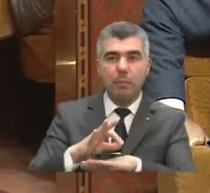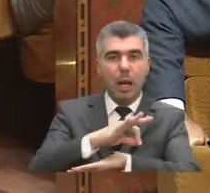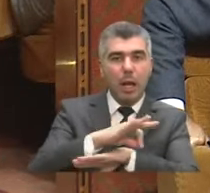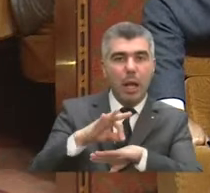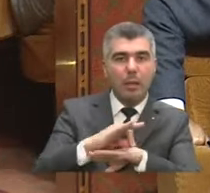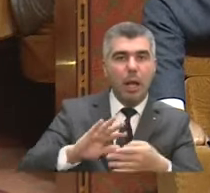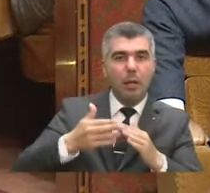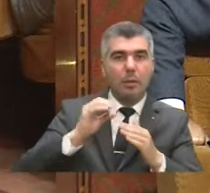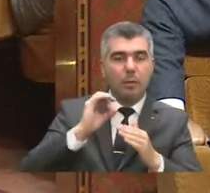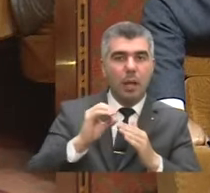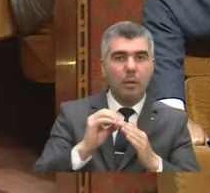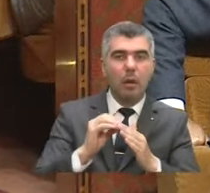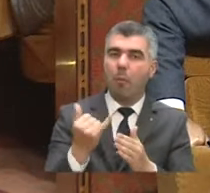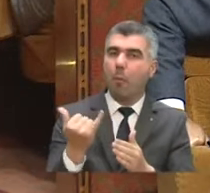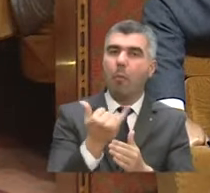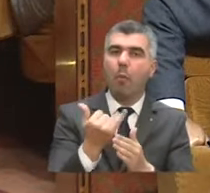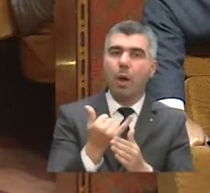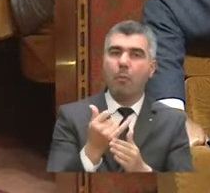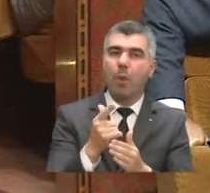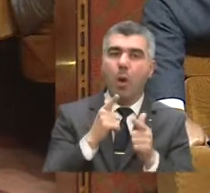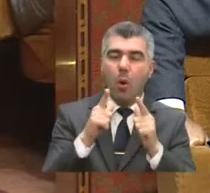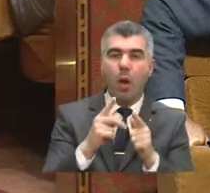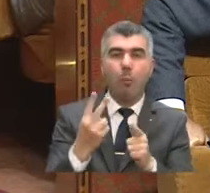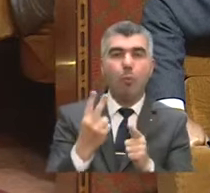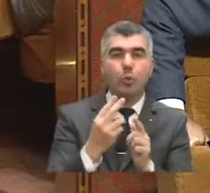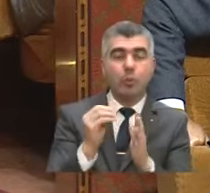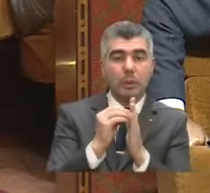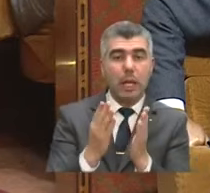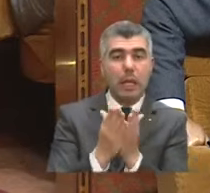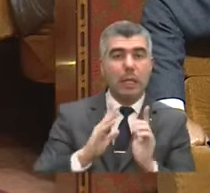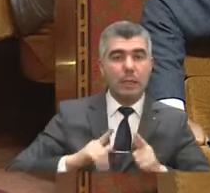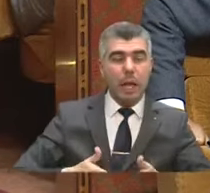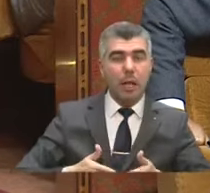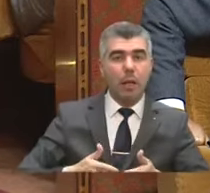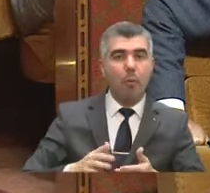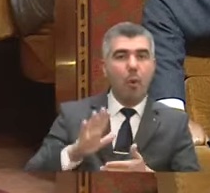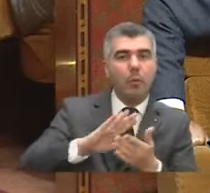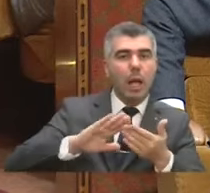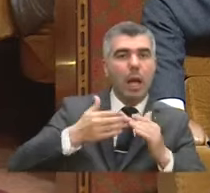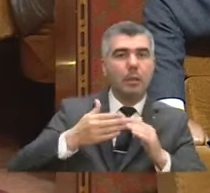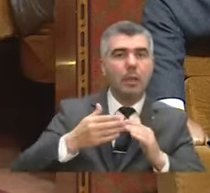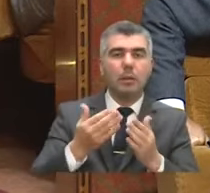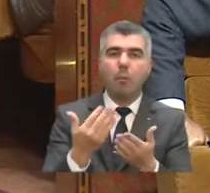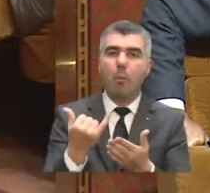والمعلوماتي، خصنا نكرسوا مكانه اللغتين في الاداره والتعليم والمنظومات المعلوماتيه